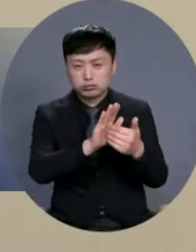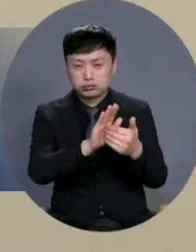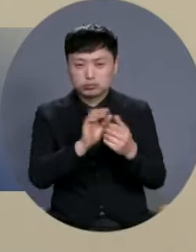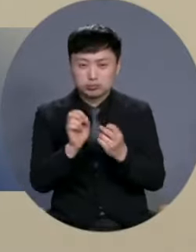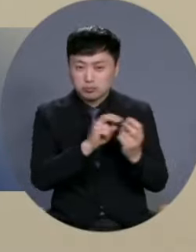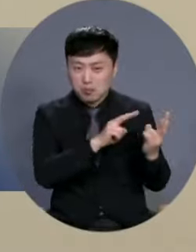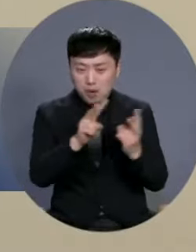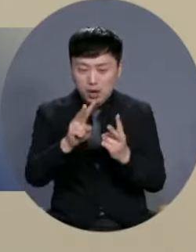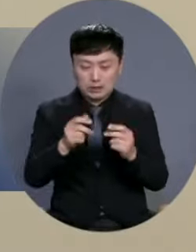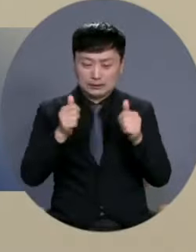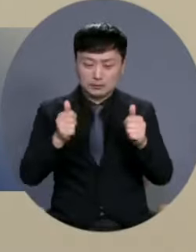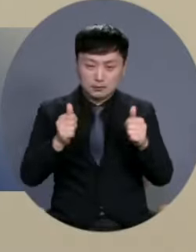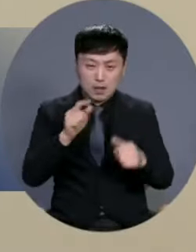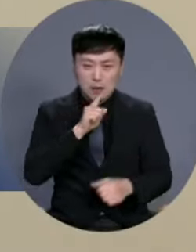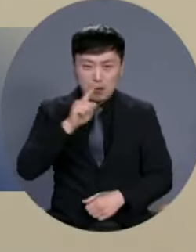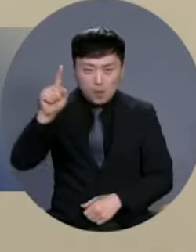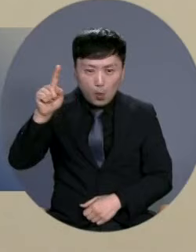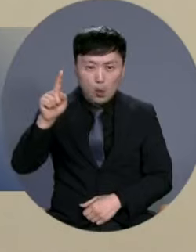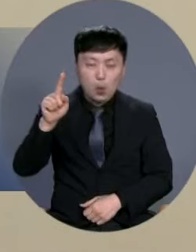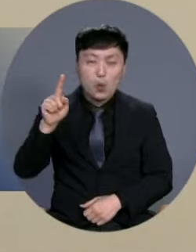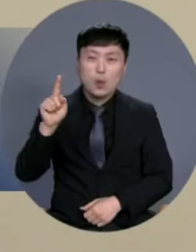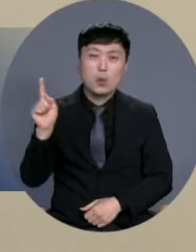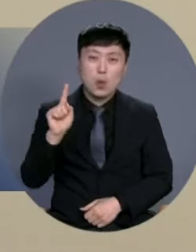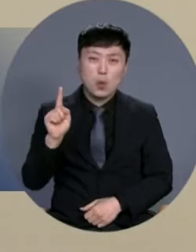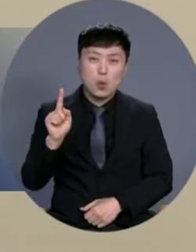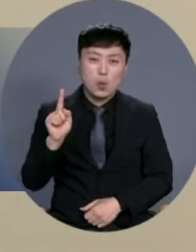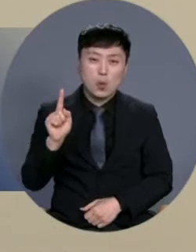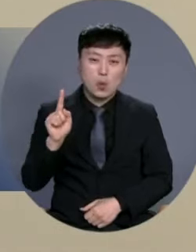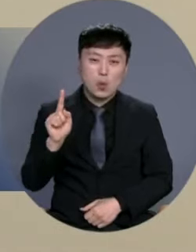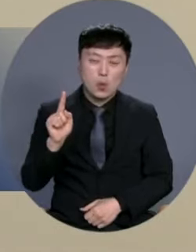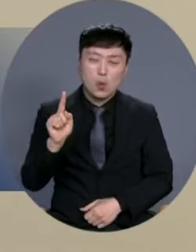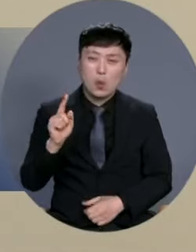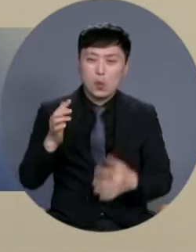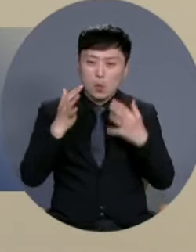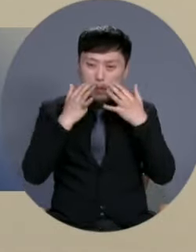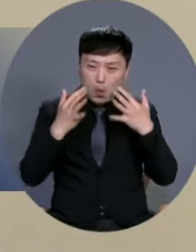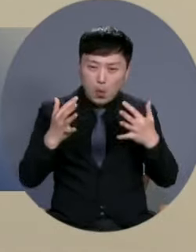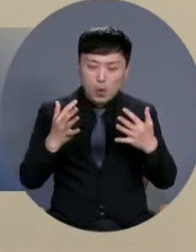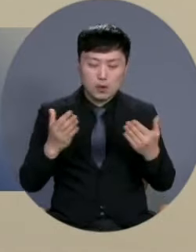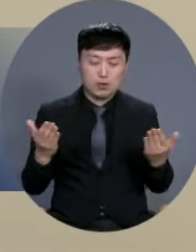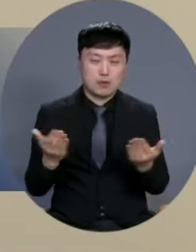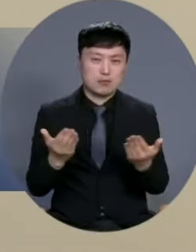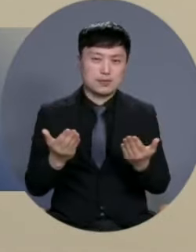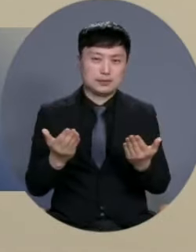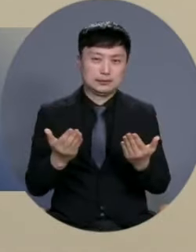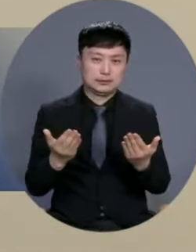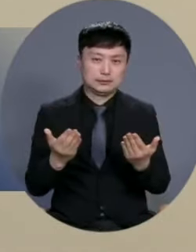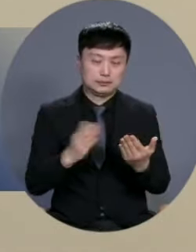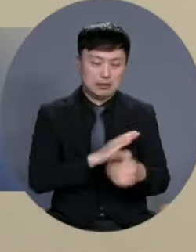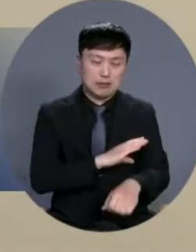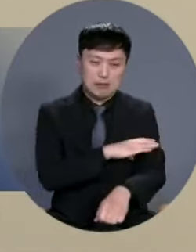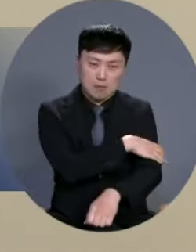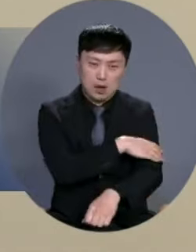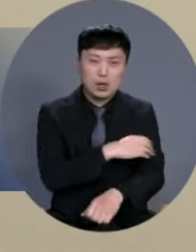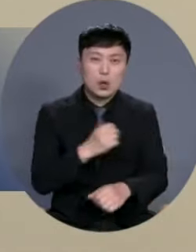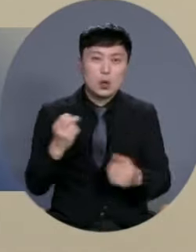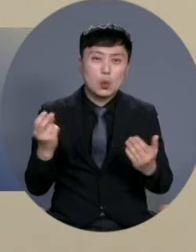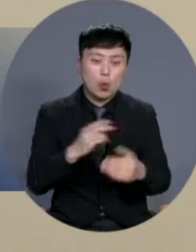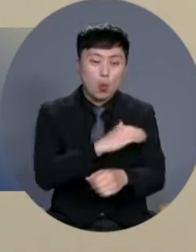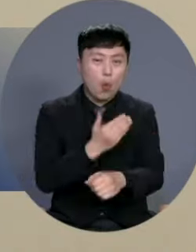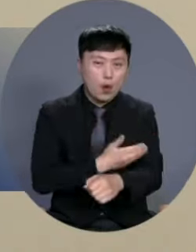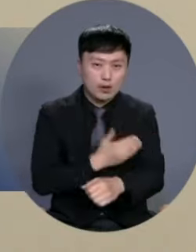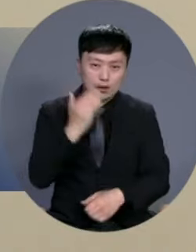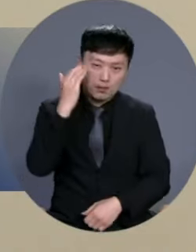해서 행정심판까지 그렇게 가도록 그렇게 했다라는 얘기는 이건 명확하게 전좀이 직권남용하고 이제